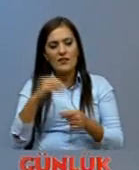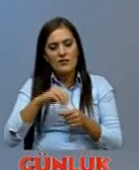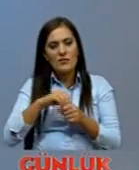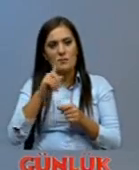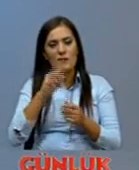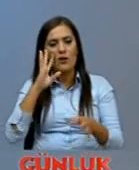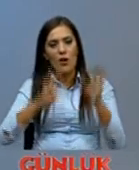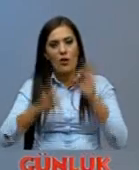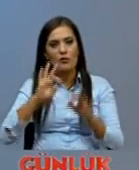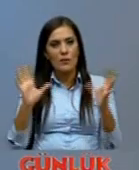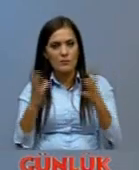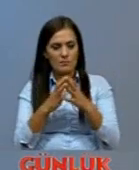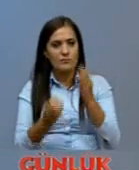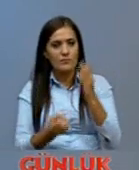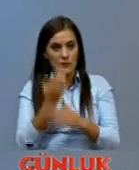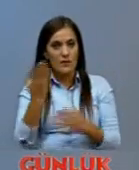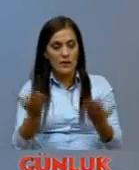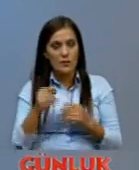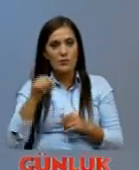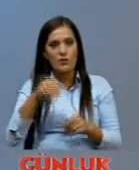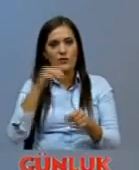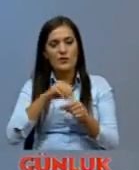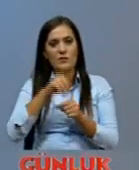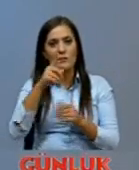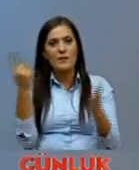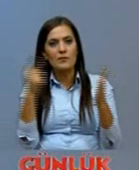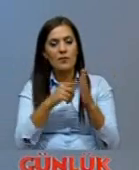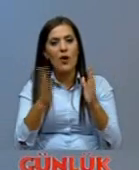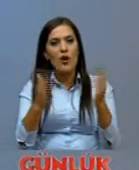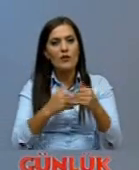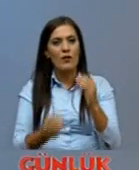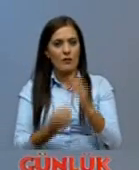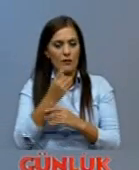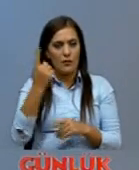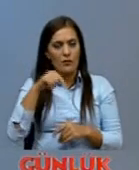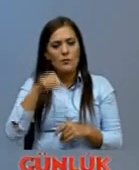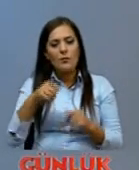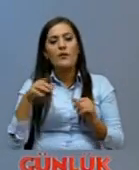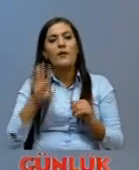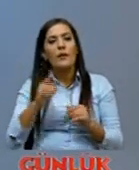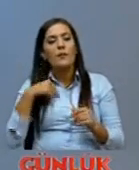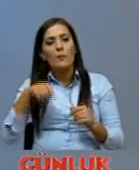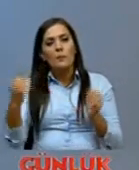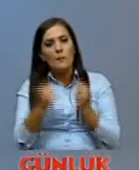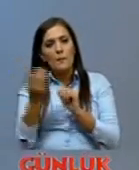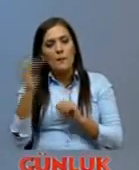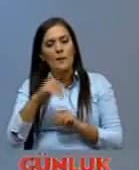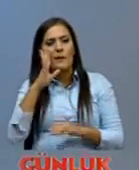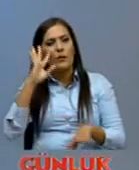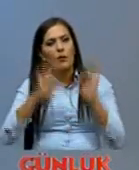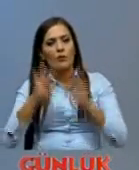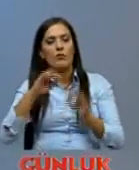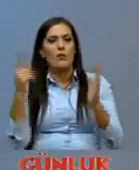de sanıyorum bir kontrol mekanizması oluşturdular ki bunun içinde bir oda kuruldu, öyle değil mi? Bir araya geldiniz ve belki bir